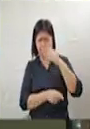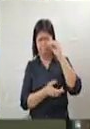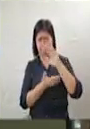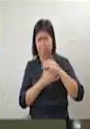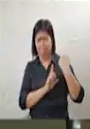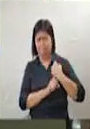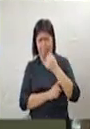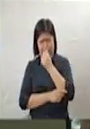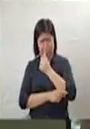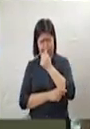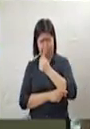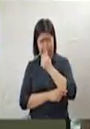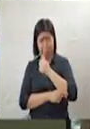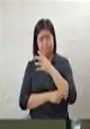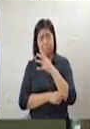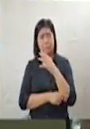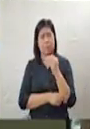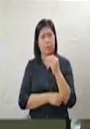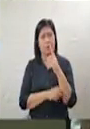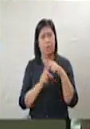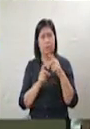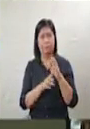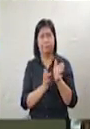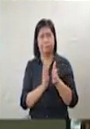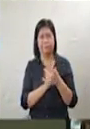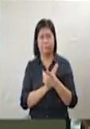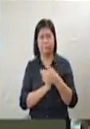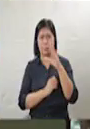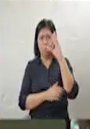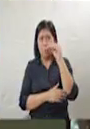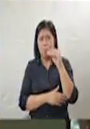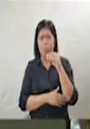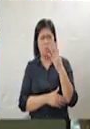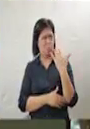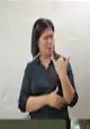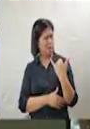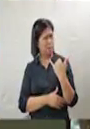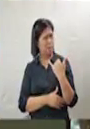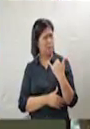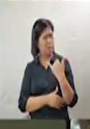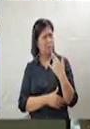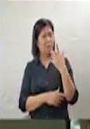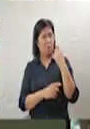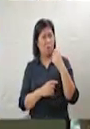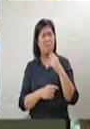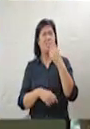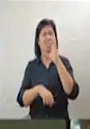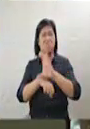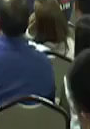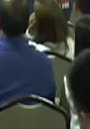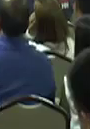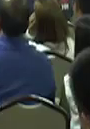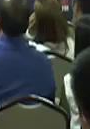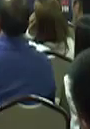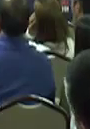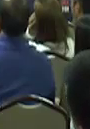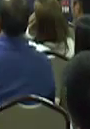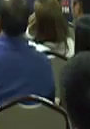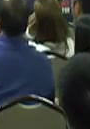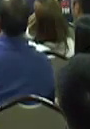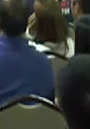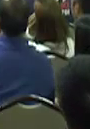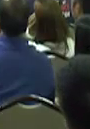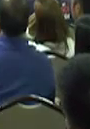Yes, Attorney Kapunan. I think ang unang-una nating dapat tignan is the divorce law. Wala po tayong divorce law